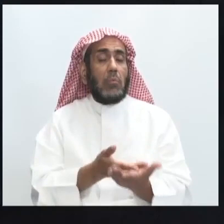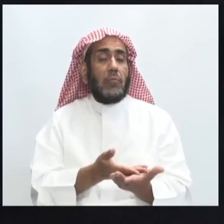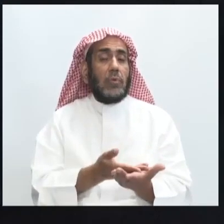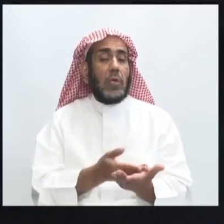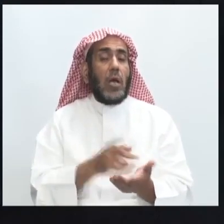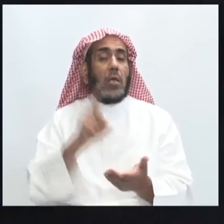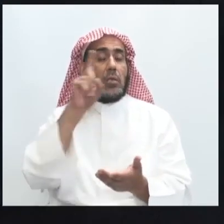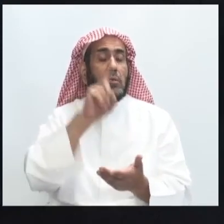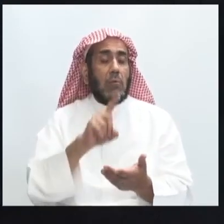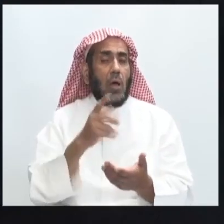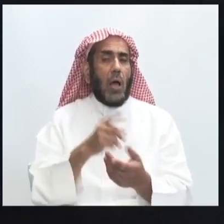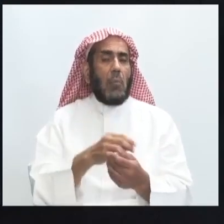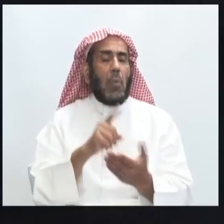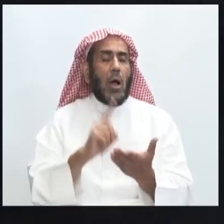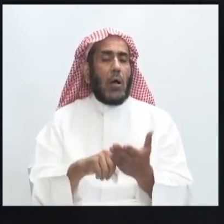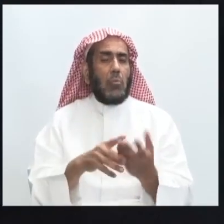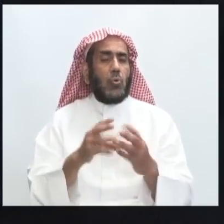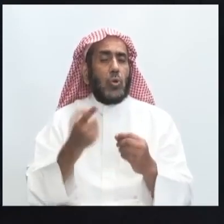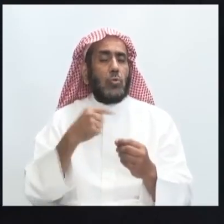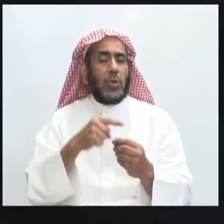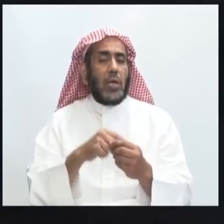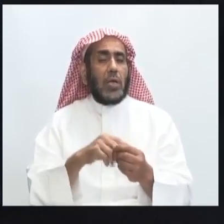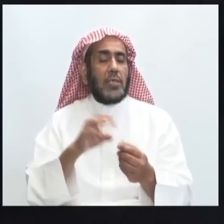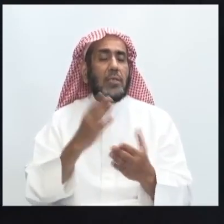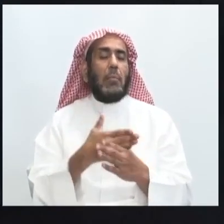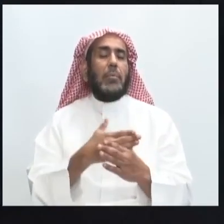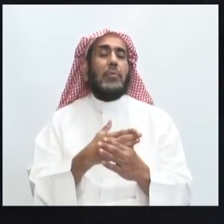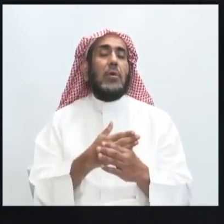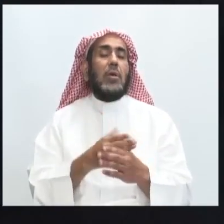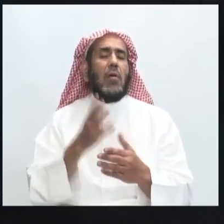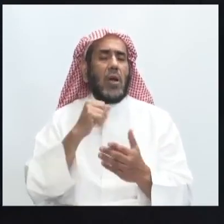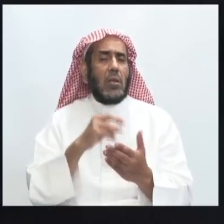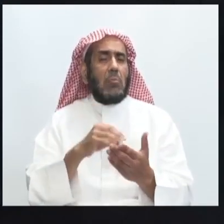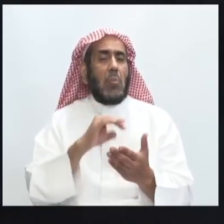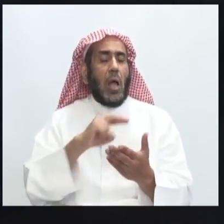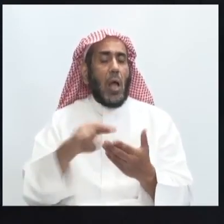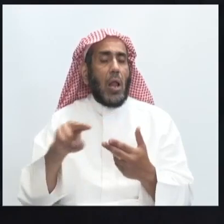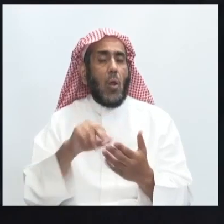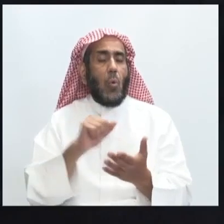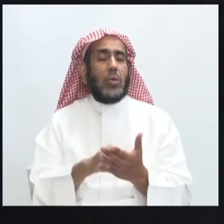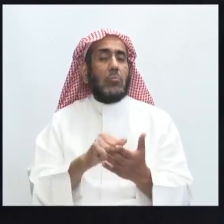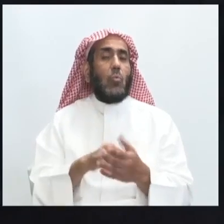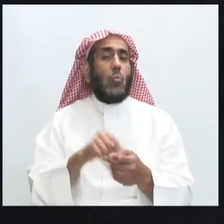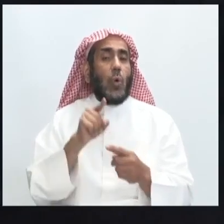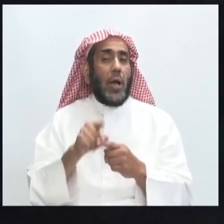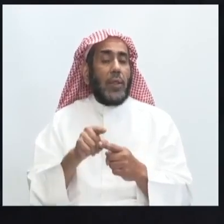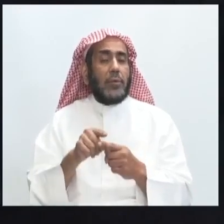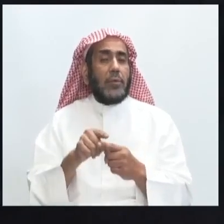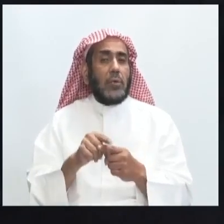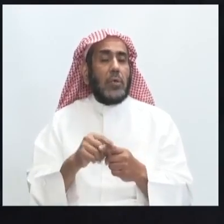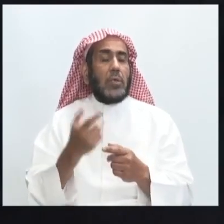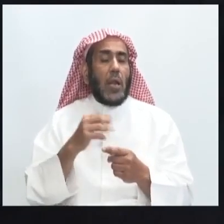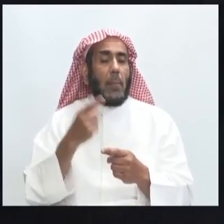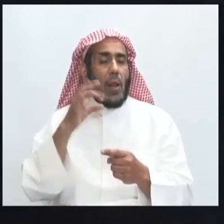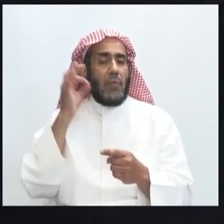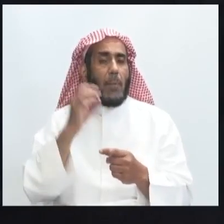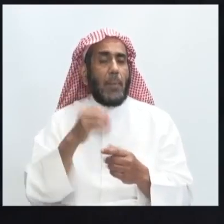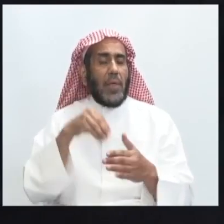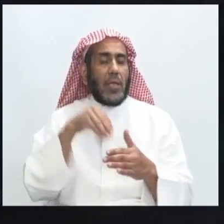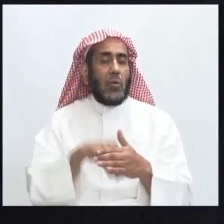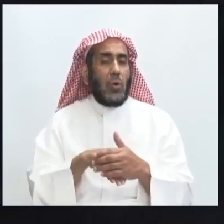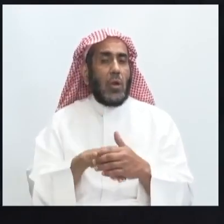هذا استفهام حقيقي بمعنى يريد منك السبب في عدم حلك للواجب وهذا طلب الفهم هذا